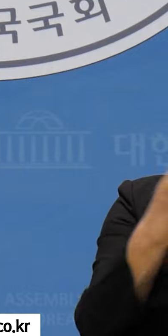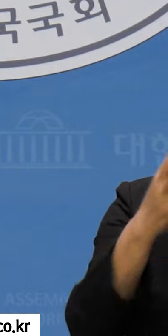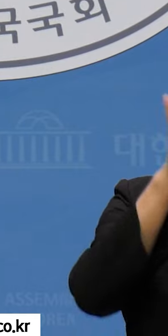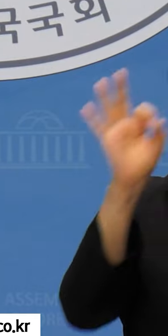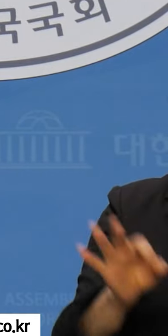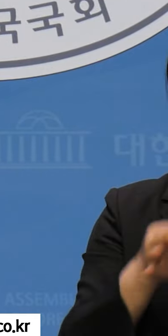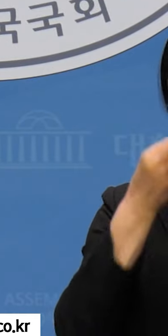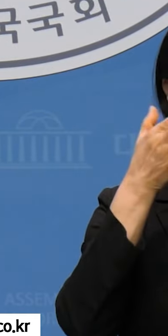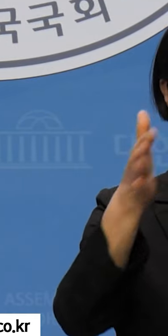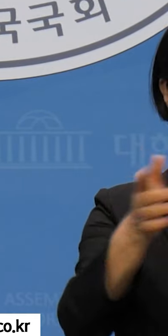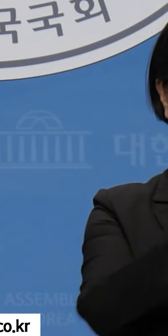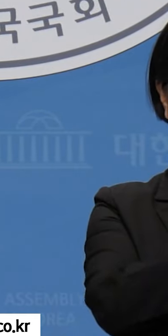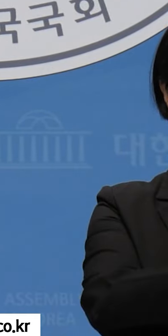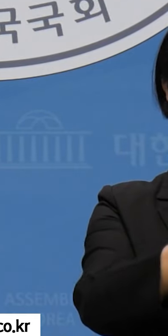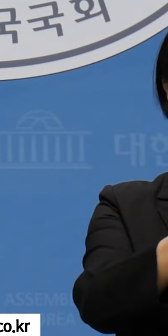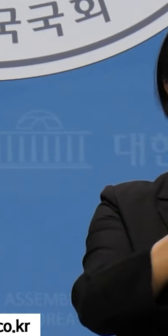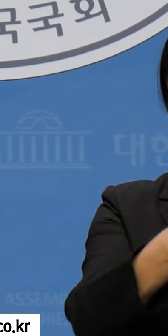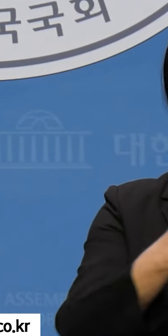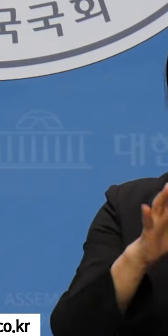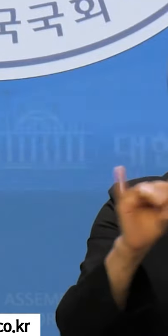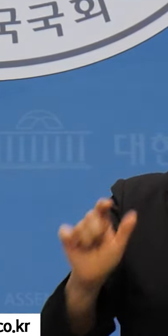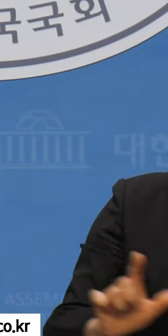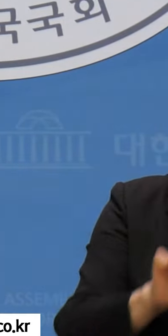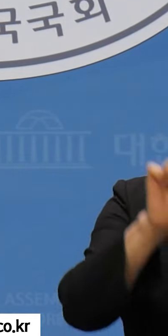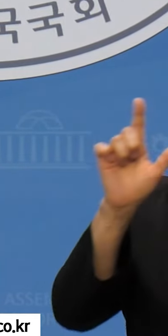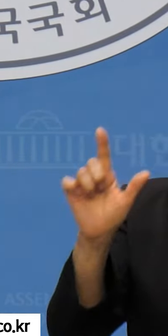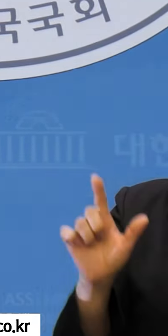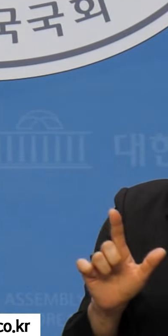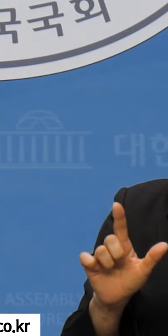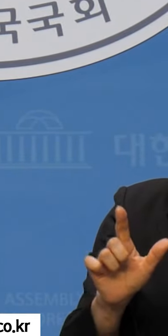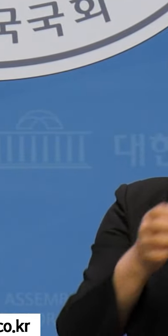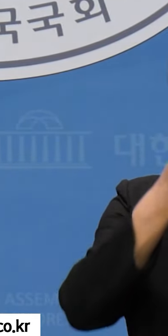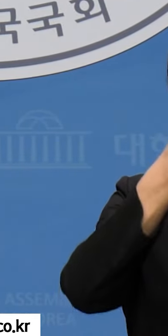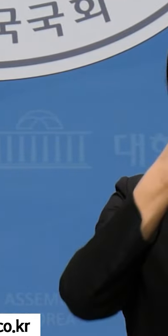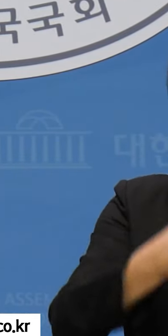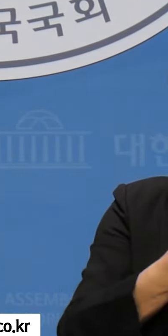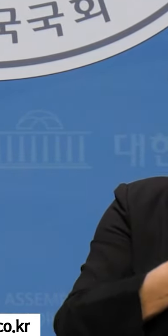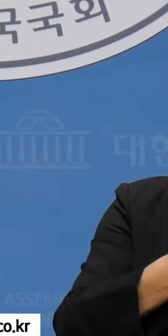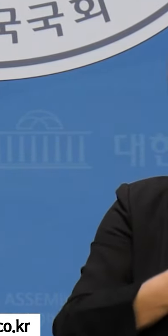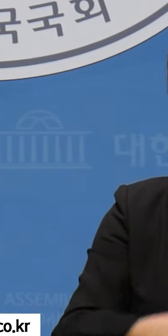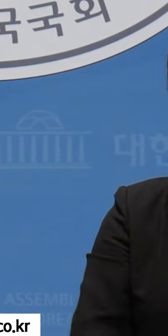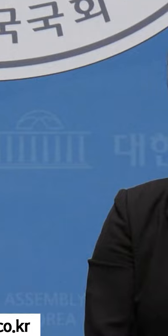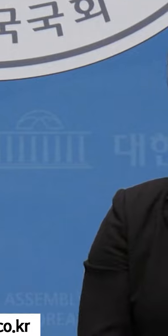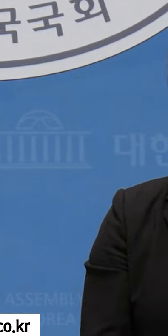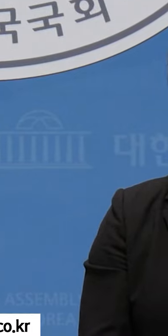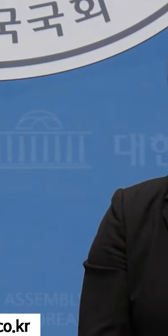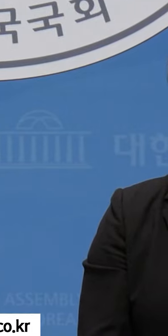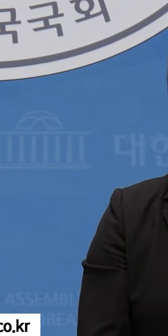1.4%가 말해주는 무능함으로 국민의 삶을 힘들게 하고 있습니다.